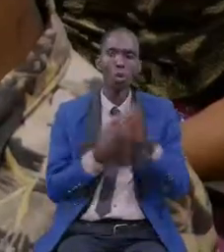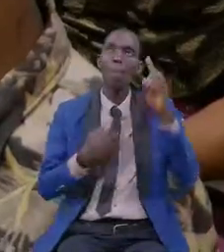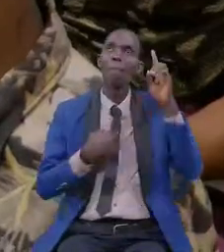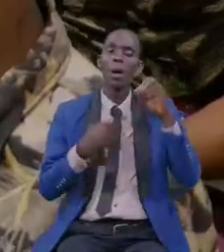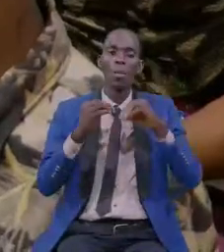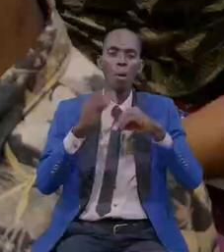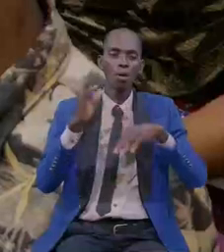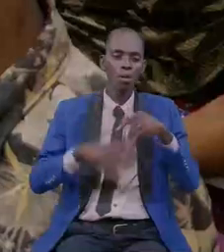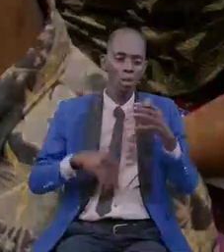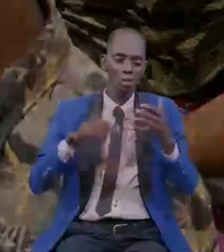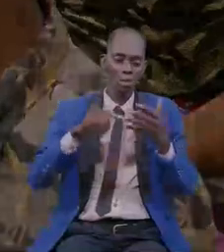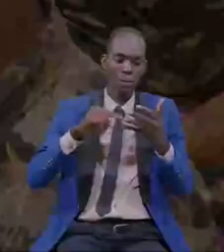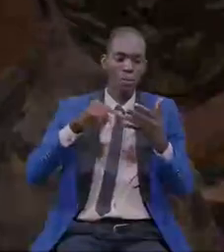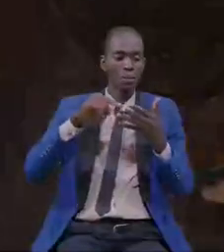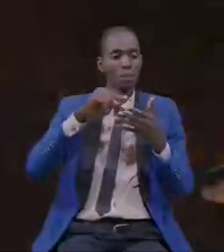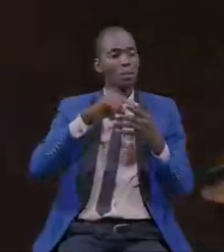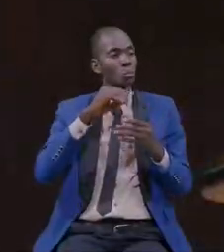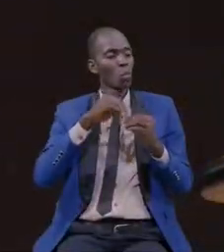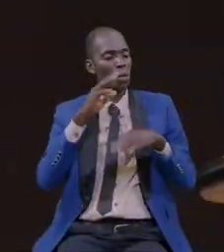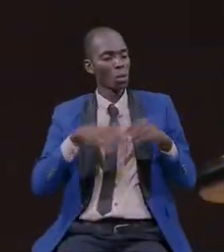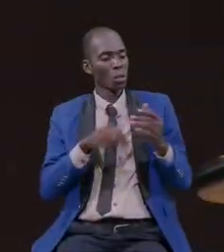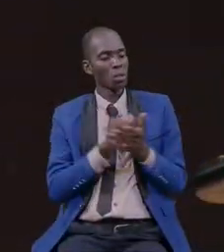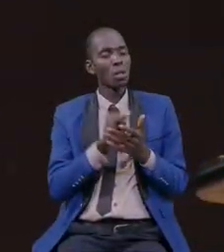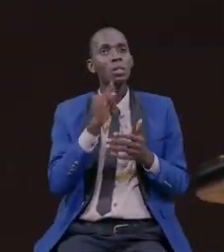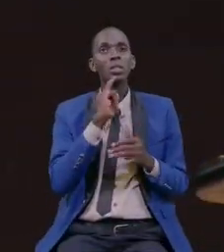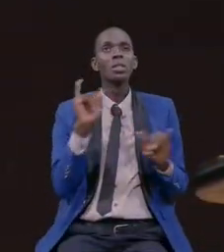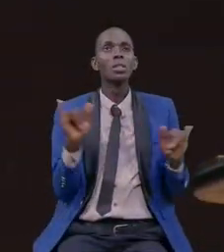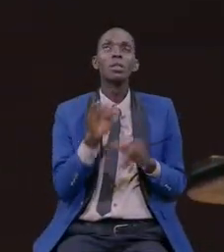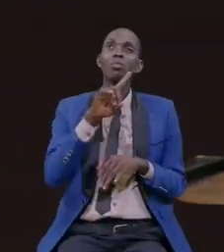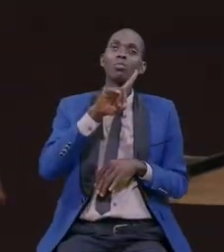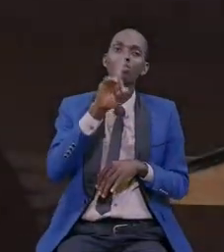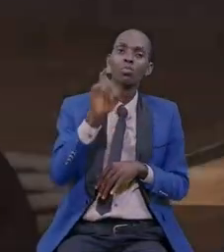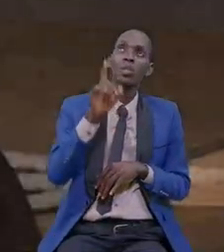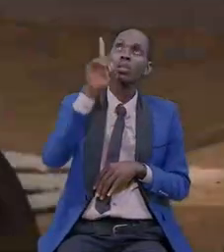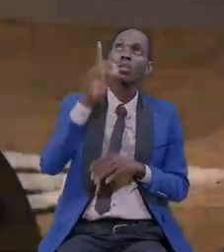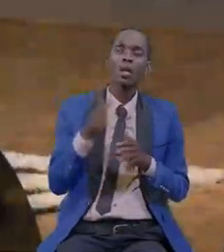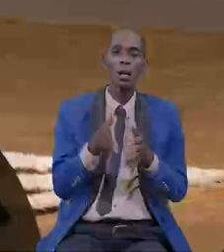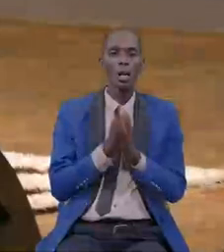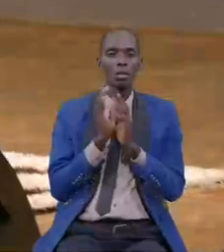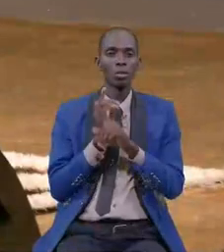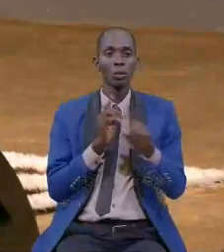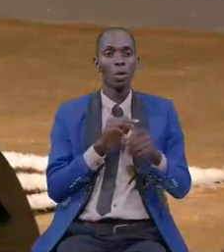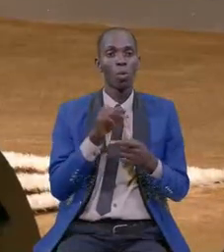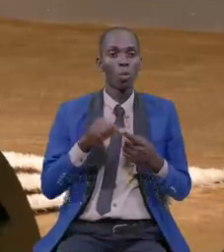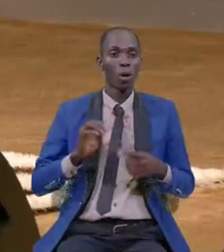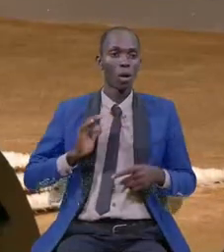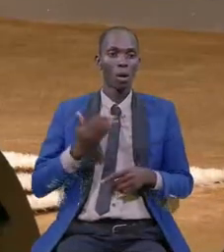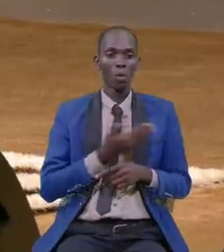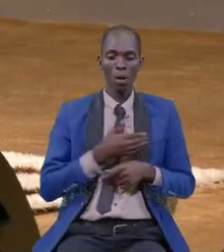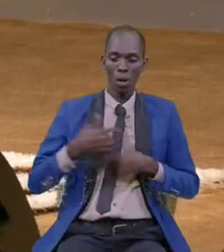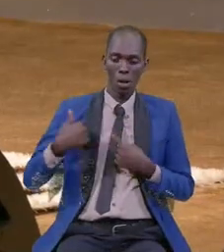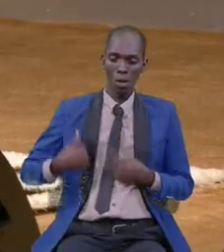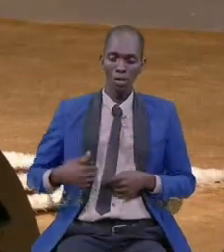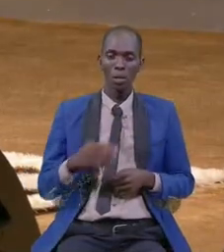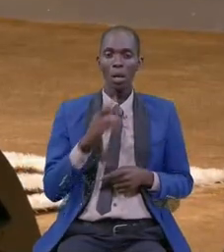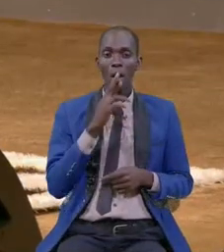cette chose plus que cette chose là-bas ça c'est la question qu'il continue de poser aujourd'hui et si nos cœurs sont sanctifiés circoncis